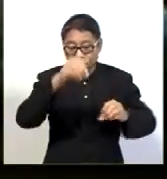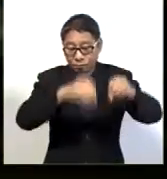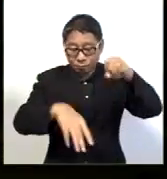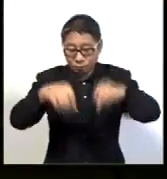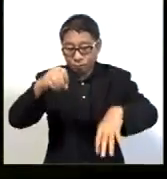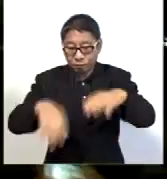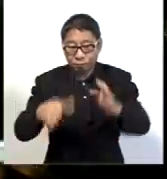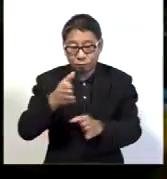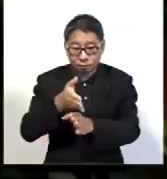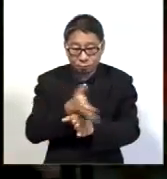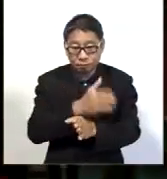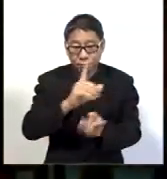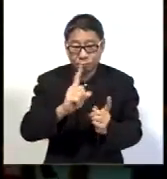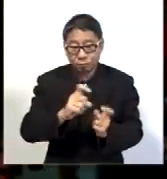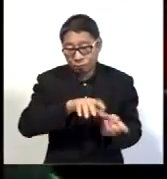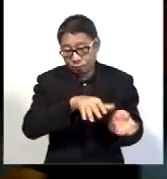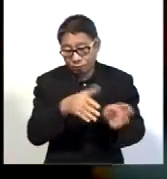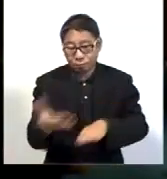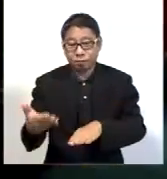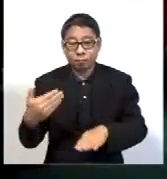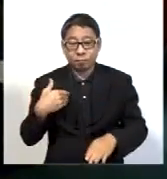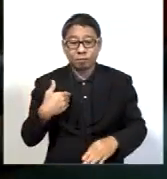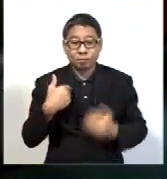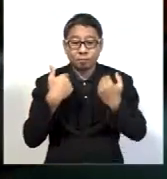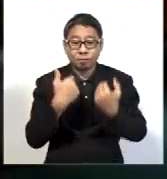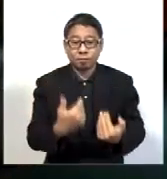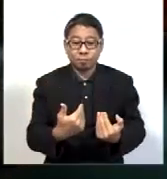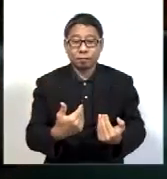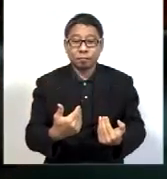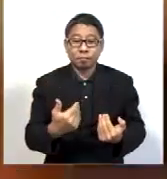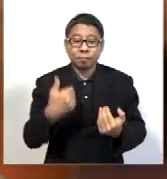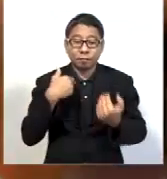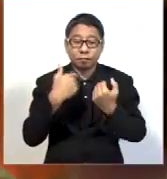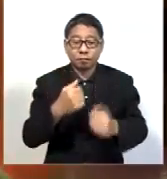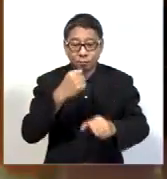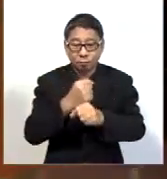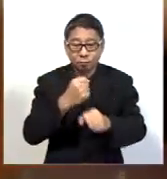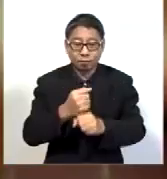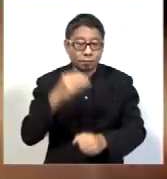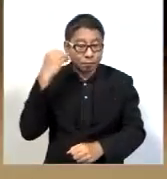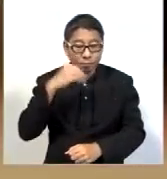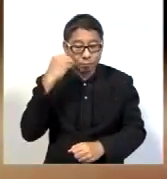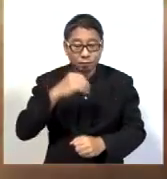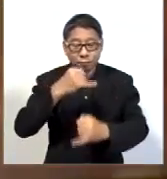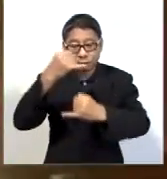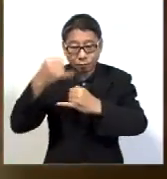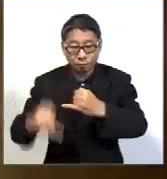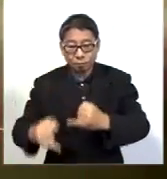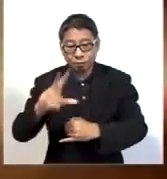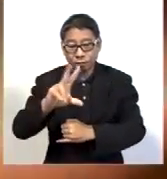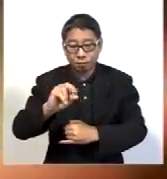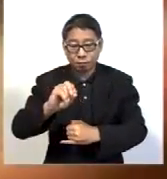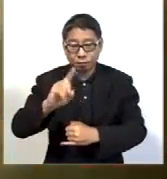กอยู่ตามพื้นก่อนหน้านั้นตายทันทีค่ะหลังจากนี้ก็จะดำเนินการทุกวันสิ้นสุดวัน